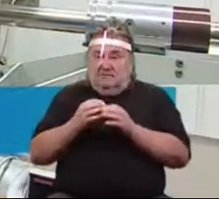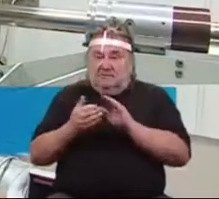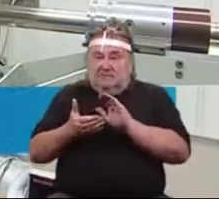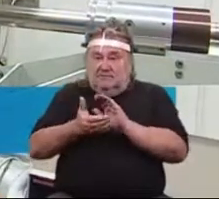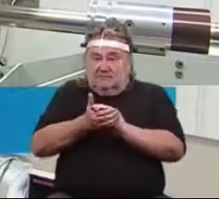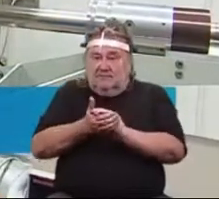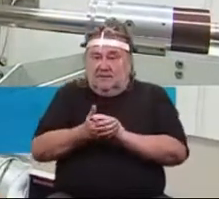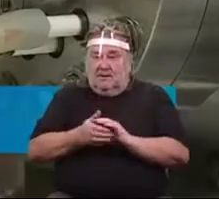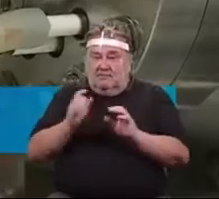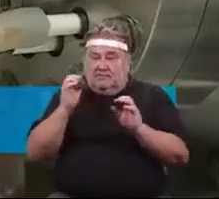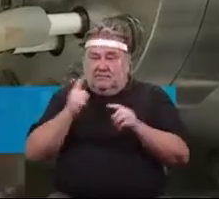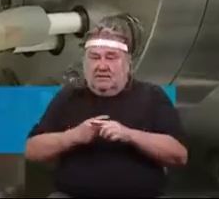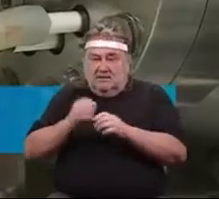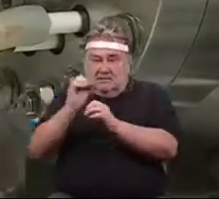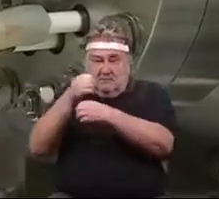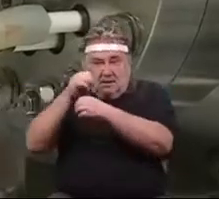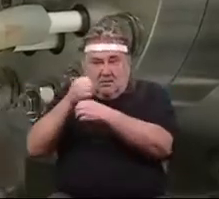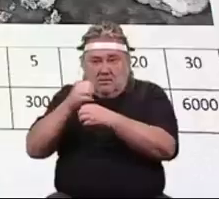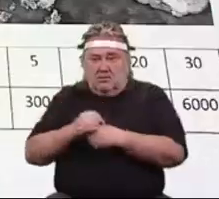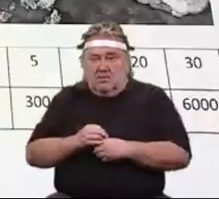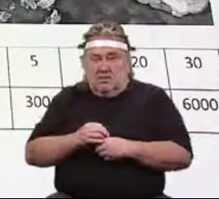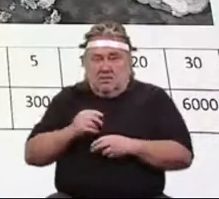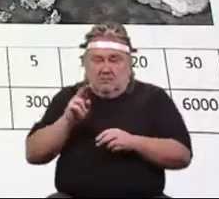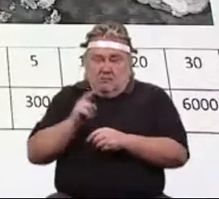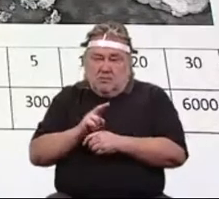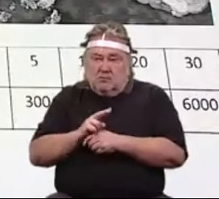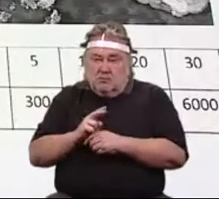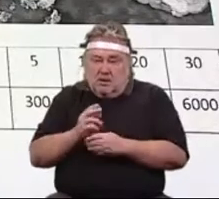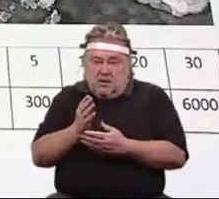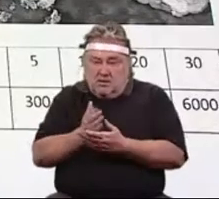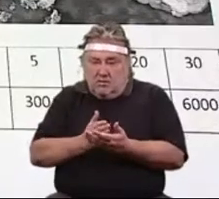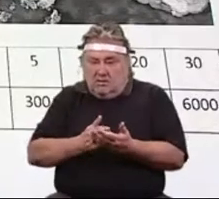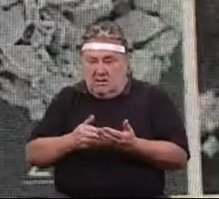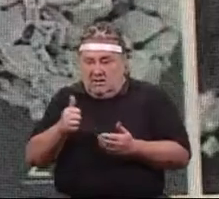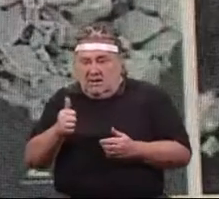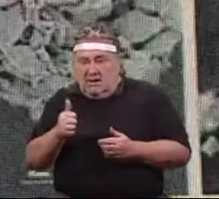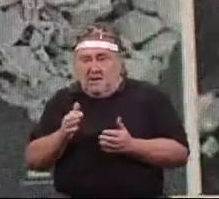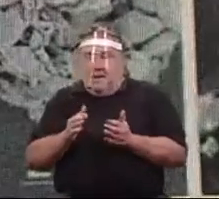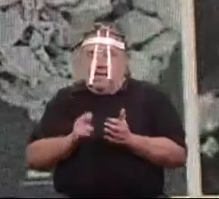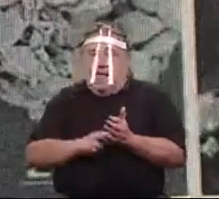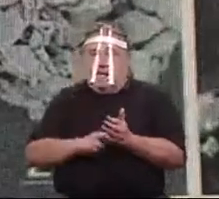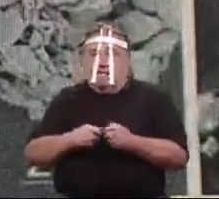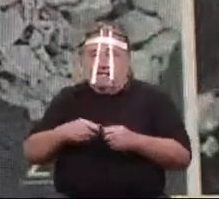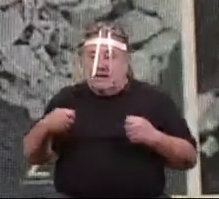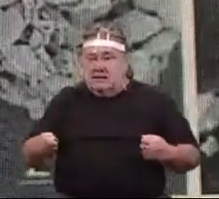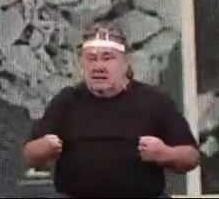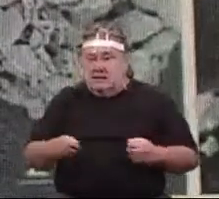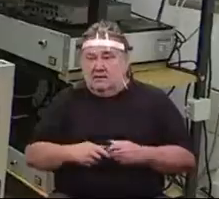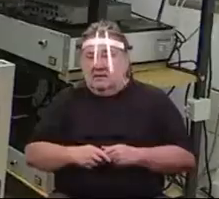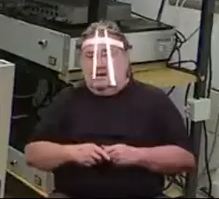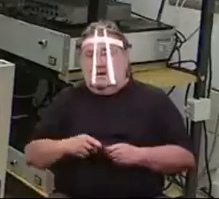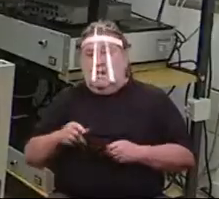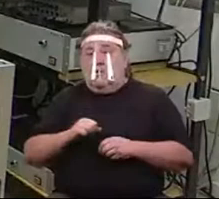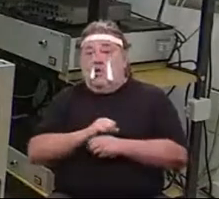Mamut, speciální mikroskop s pomalými elektrony, umožňuje pozorovat vzorky s rozlišením pod 1 nanometr. Koronavir má